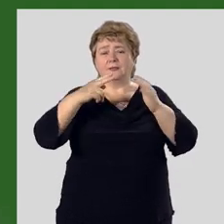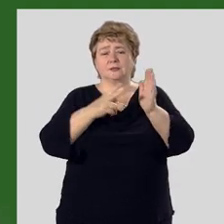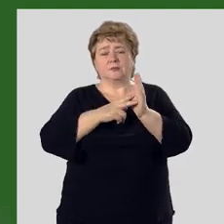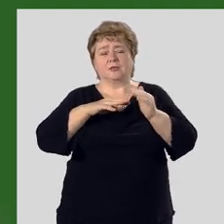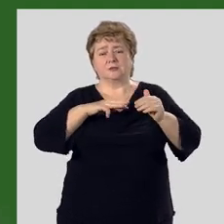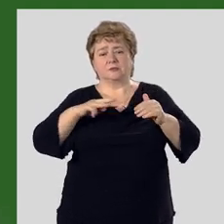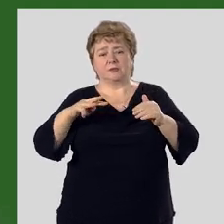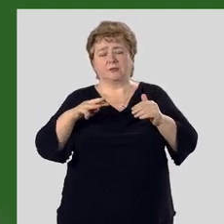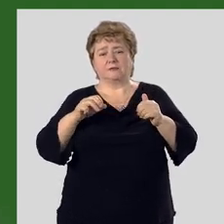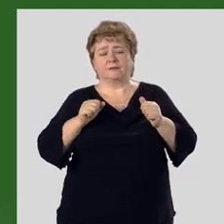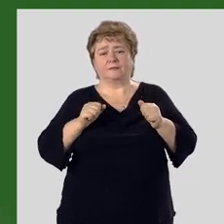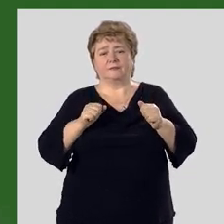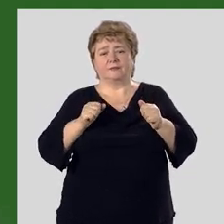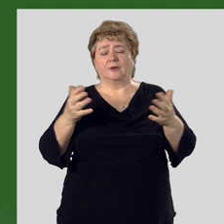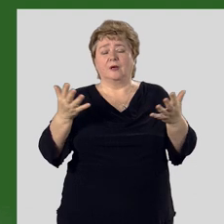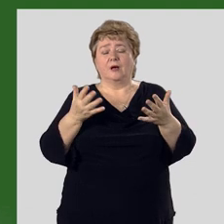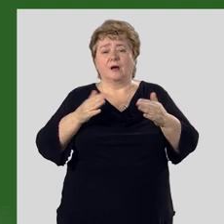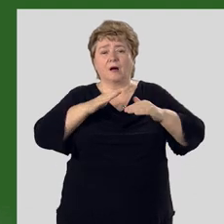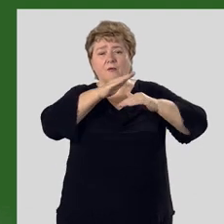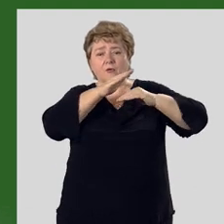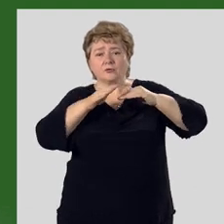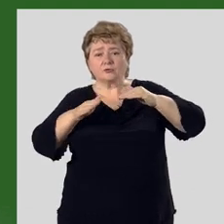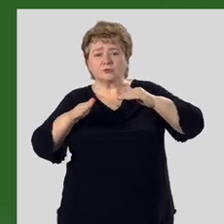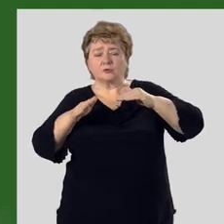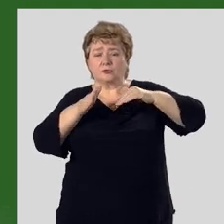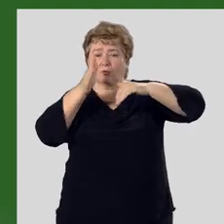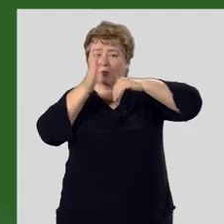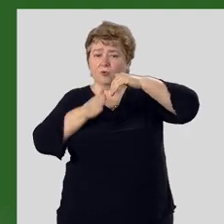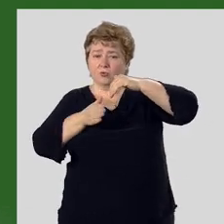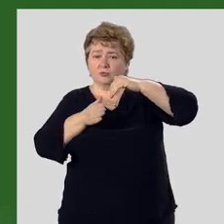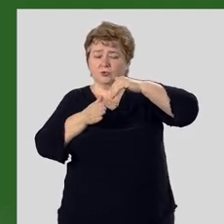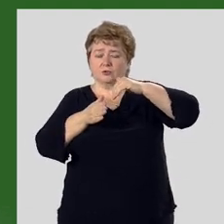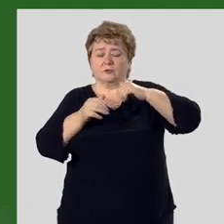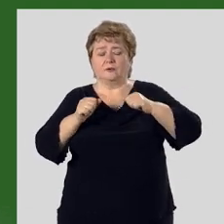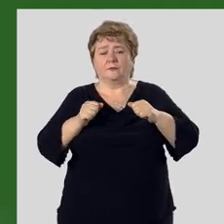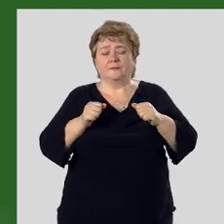17 метров. Какой склон объекта круче?